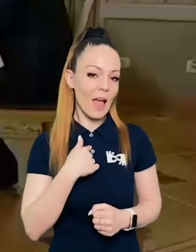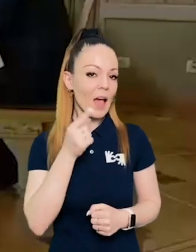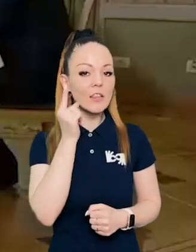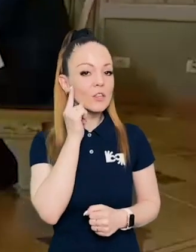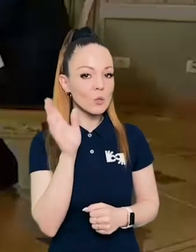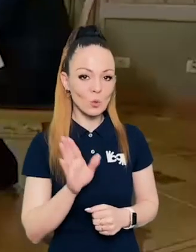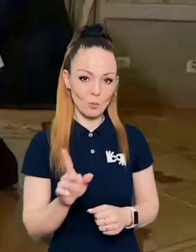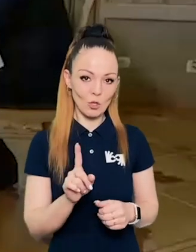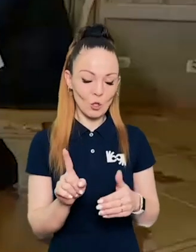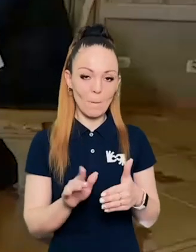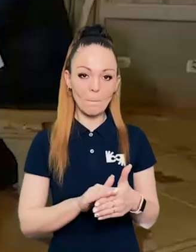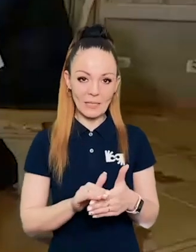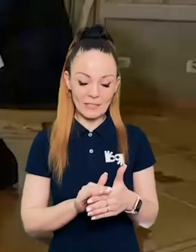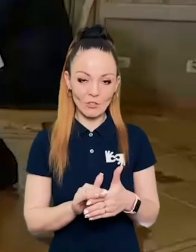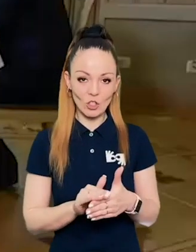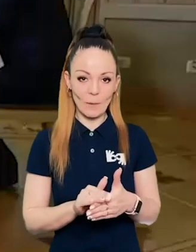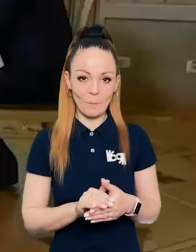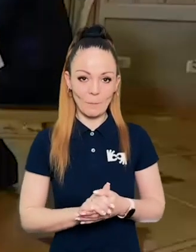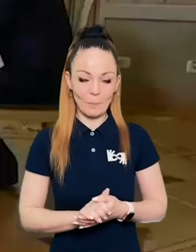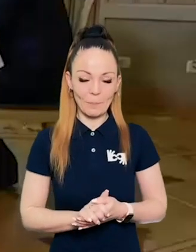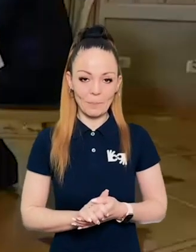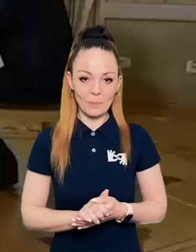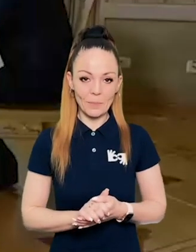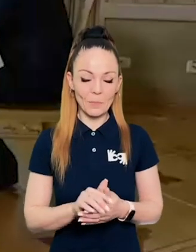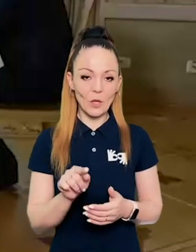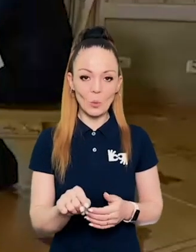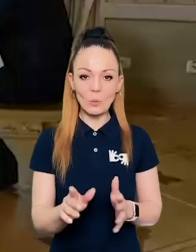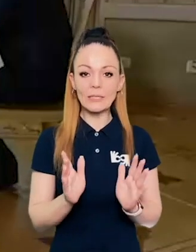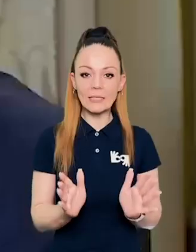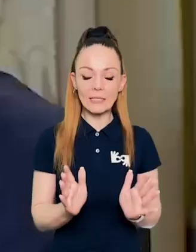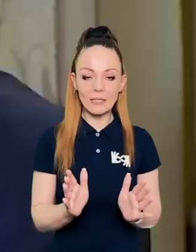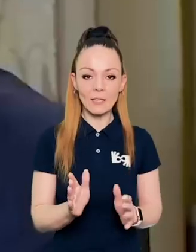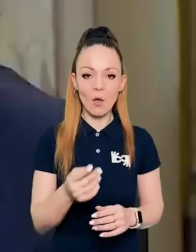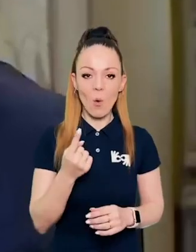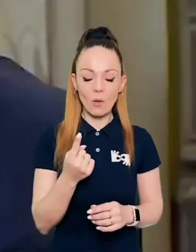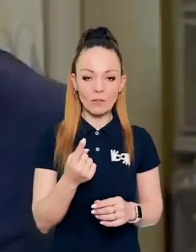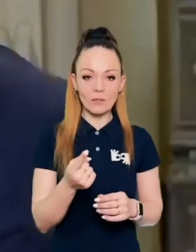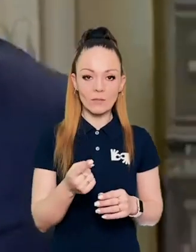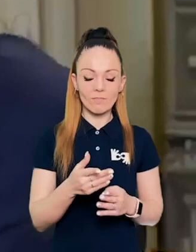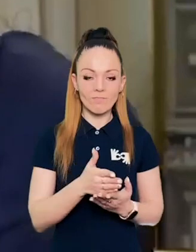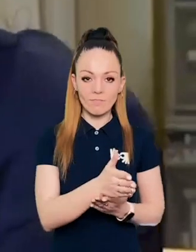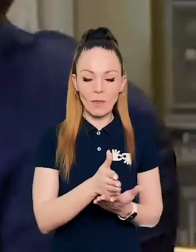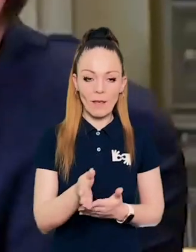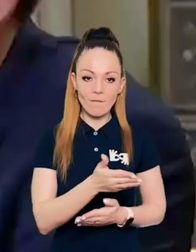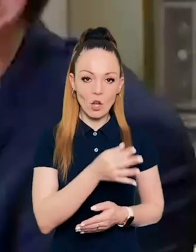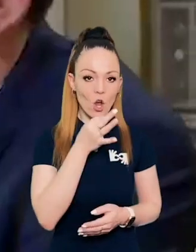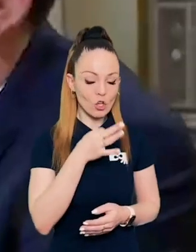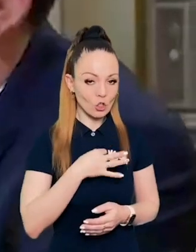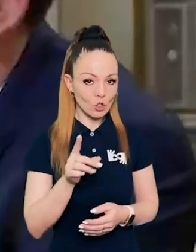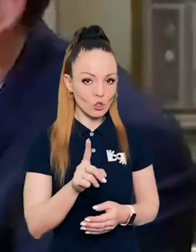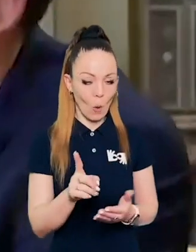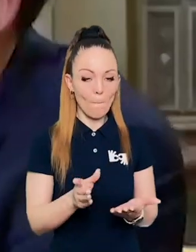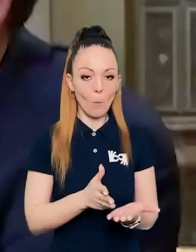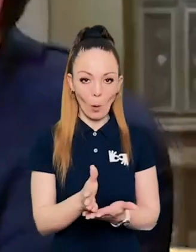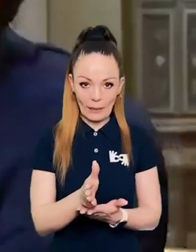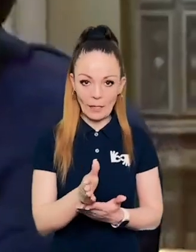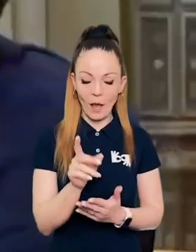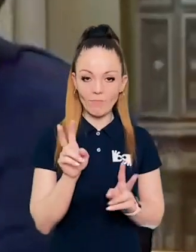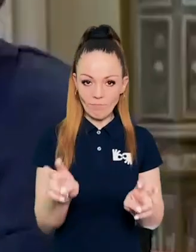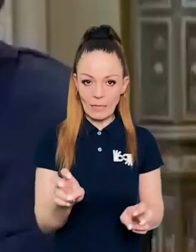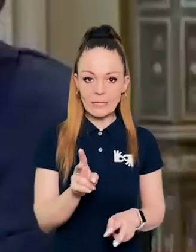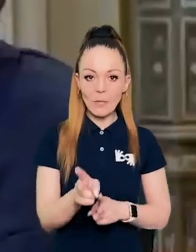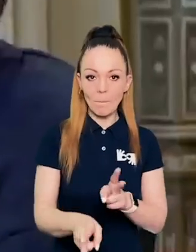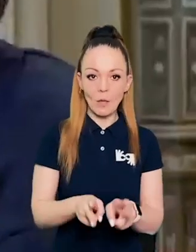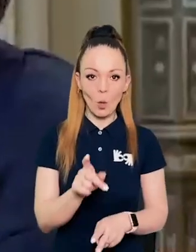Діагноз. Ні. Я не думаю, що прізвище. Ви... Тут тільки один розсинхрон. Ви кажете, що політика